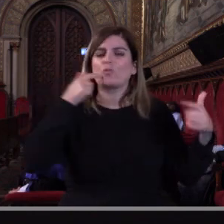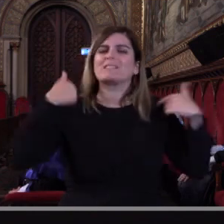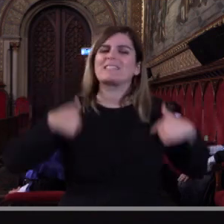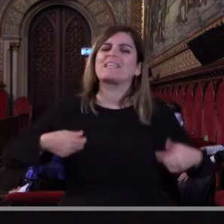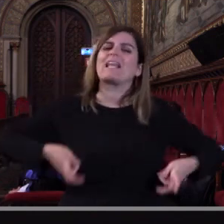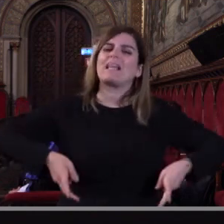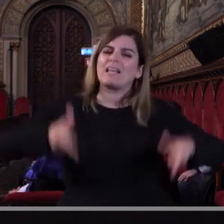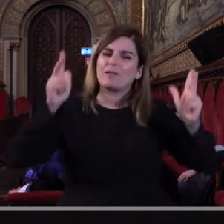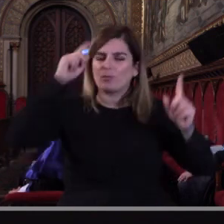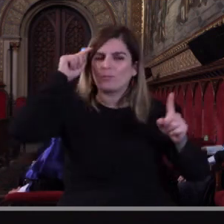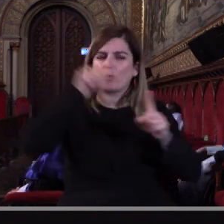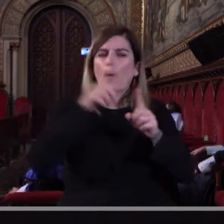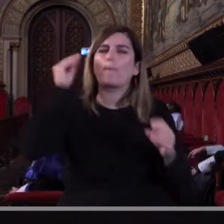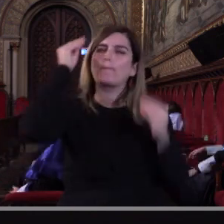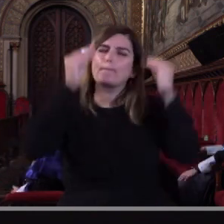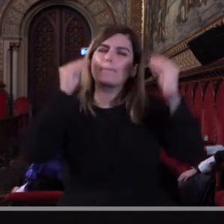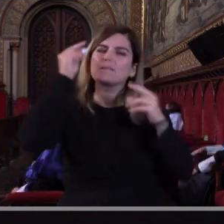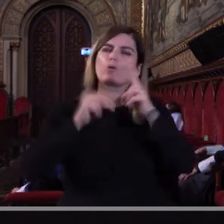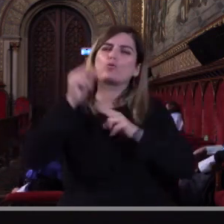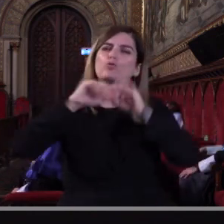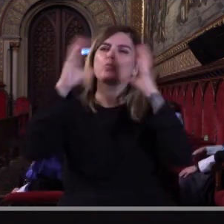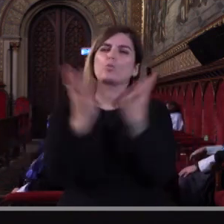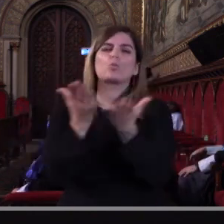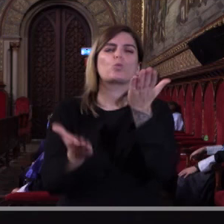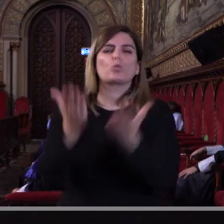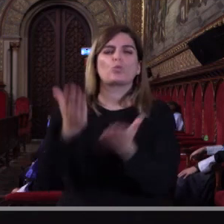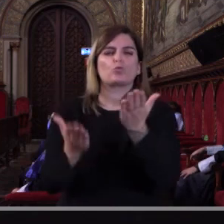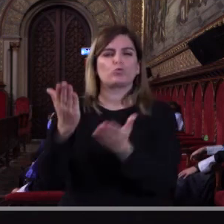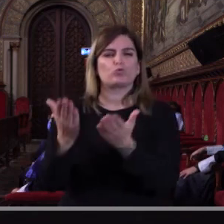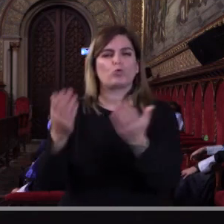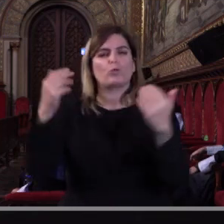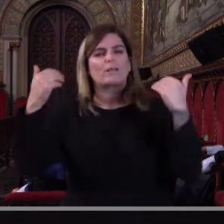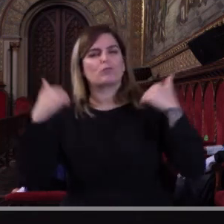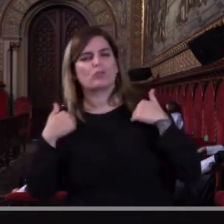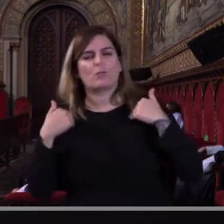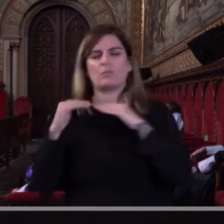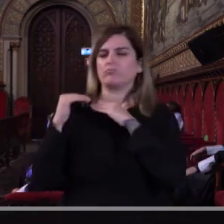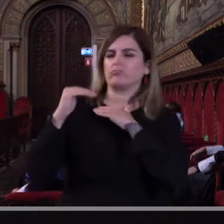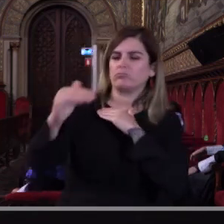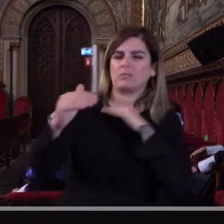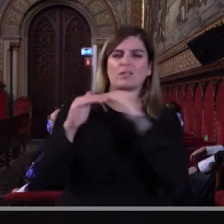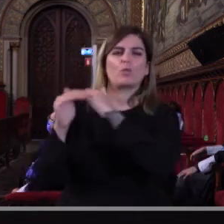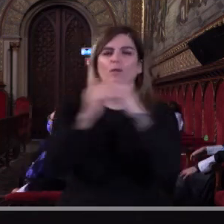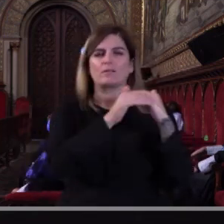lliures per pensar com podem construir un món més just, responsable, sostenible i